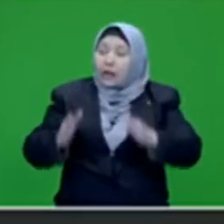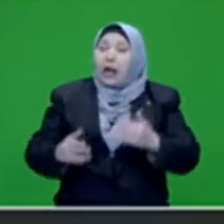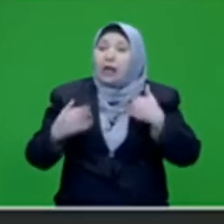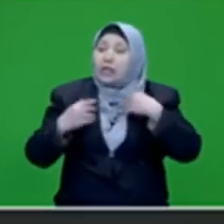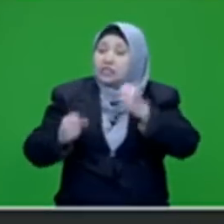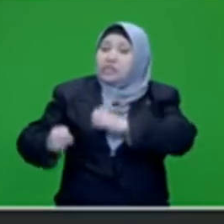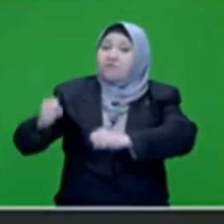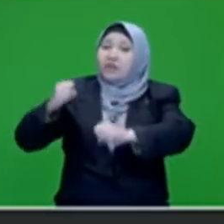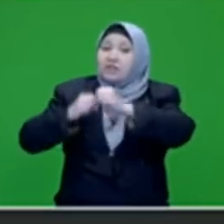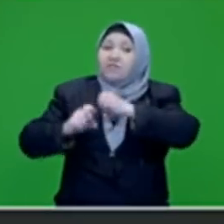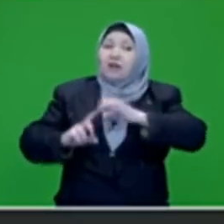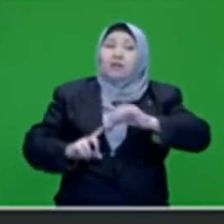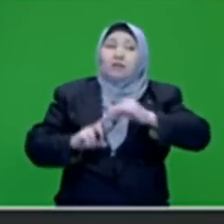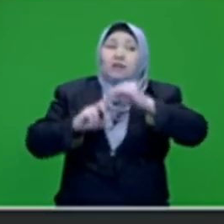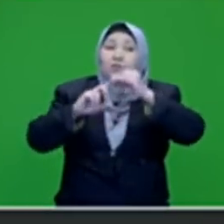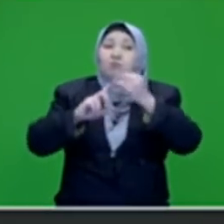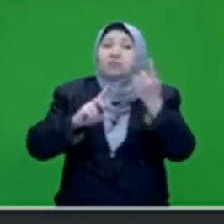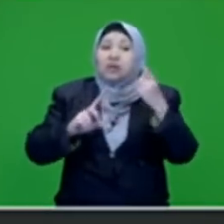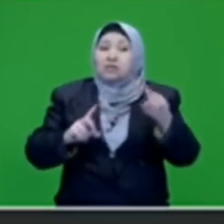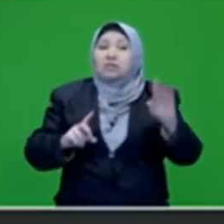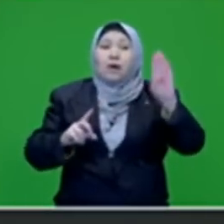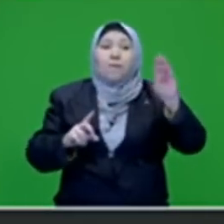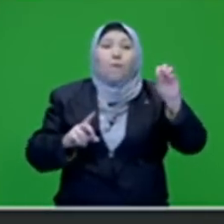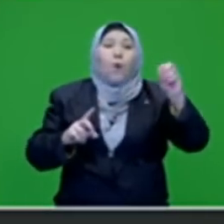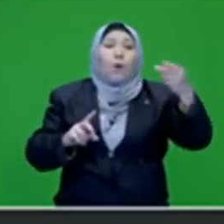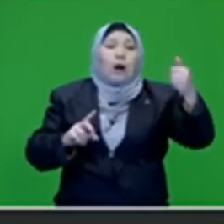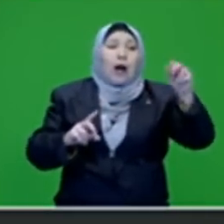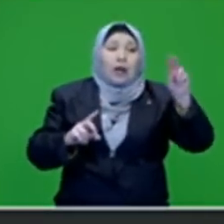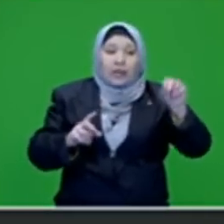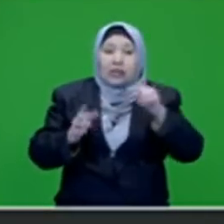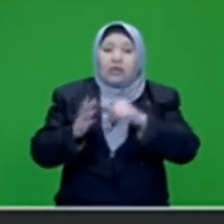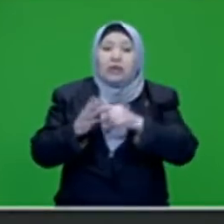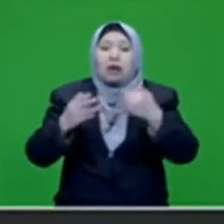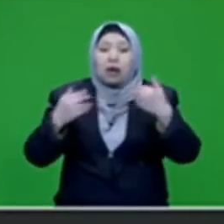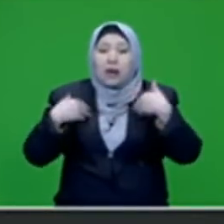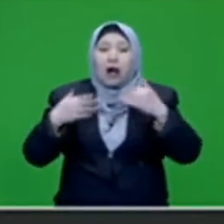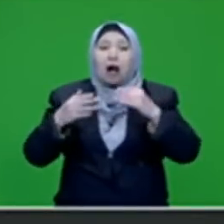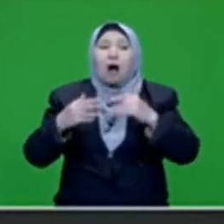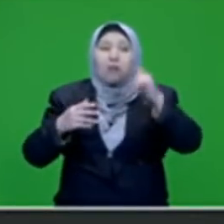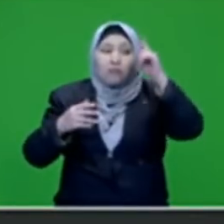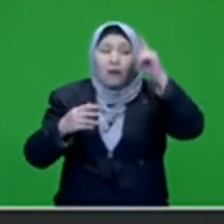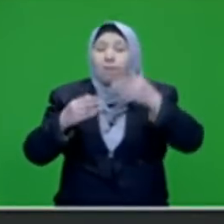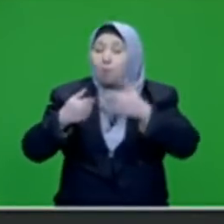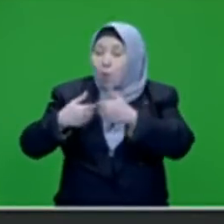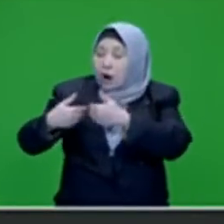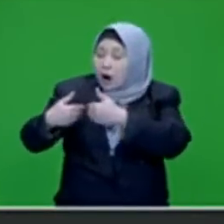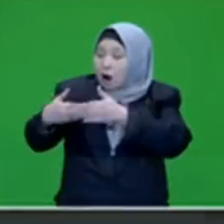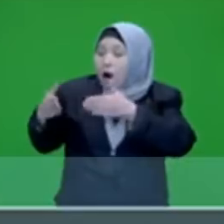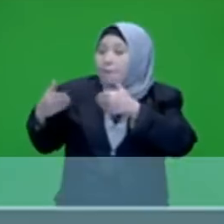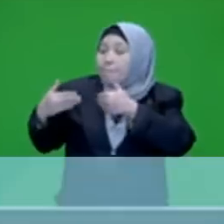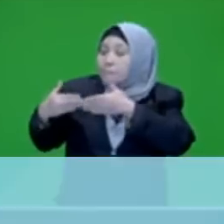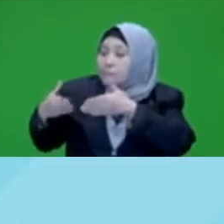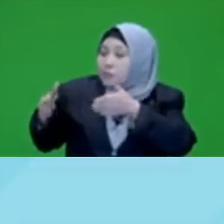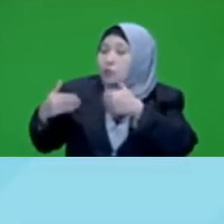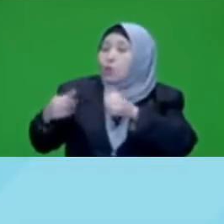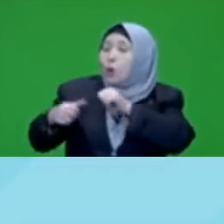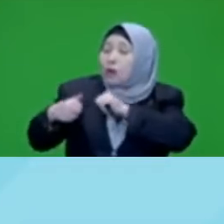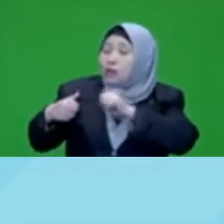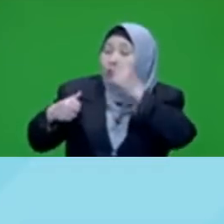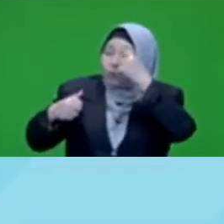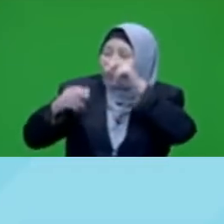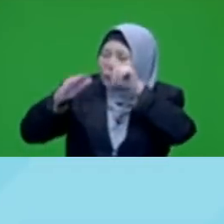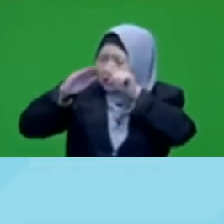Burhan. Burhan ini adalah Tuhan membuka pintu hati untuk tersingkap melihat